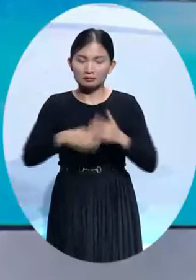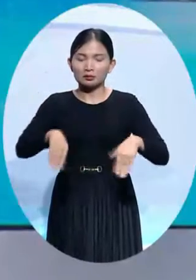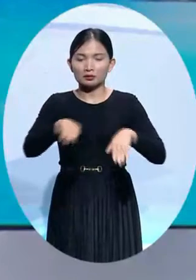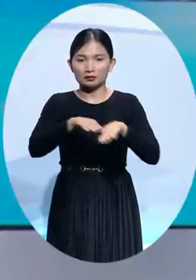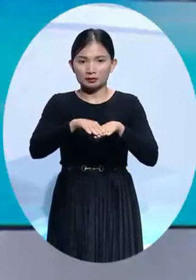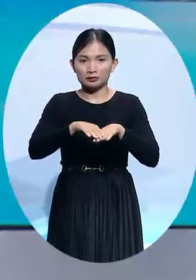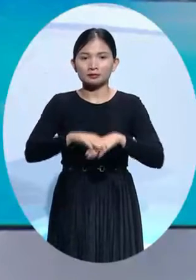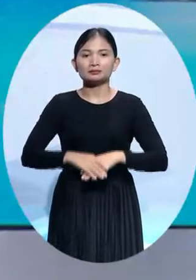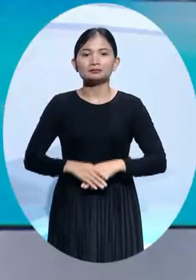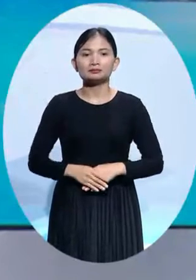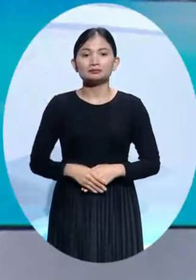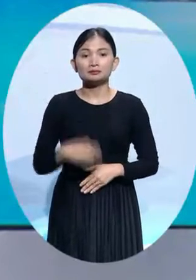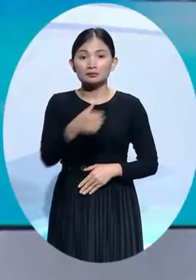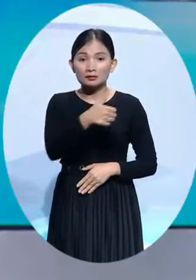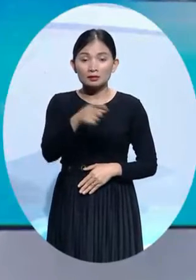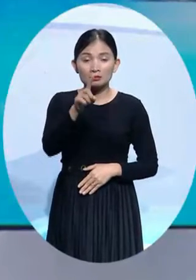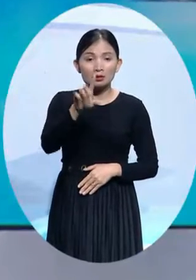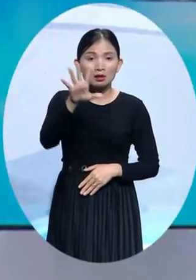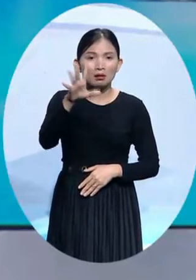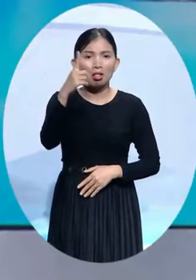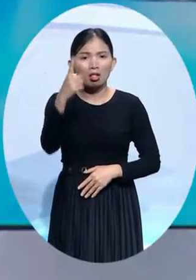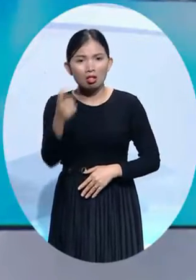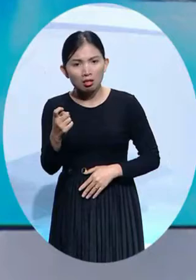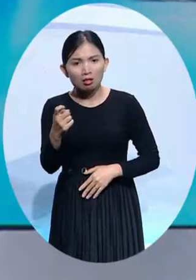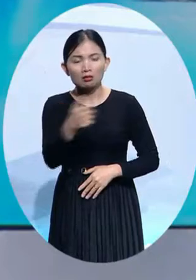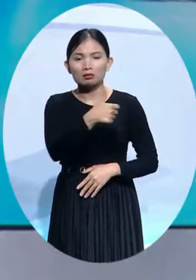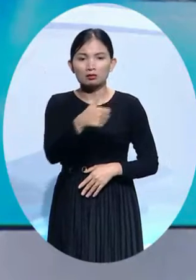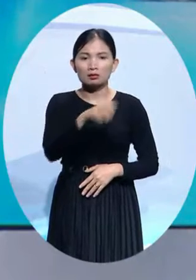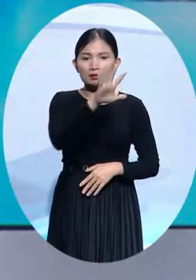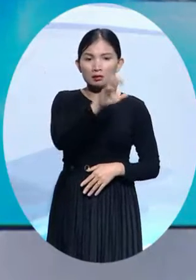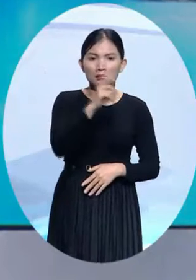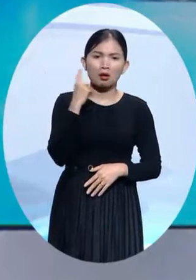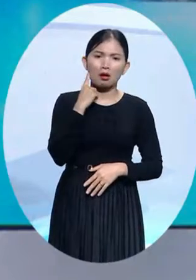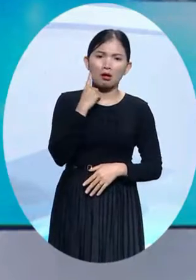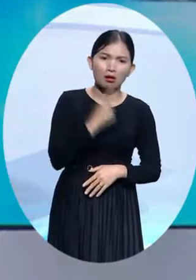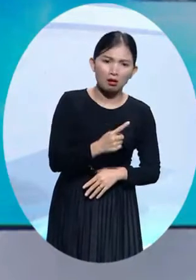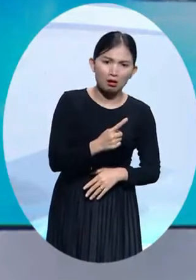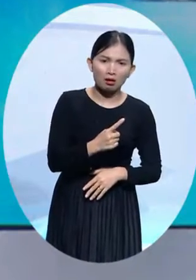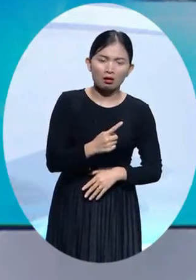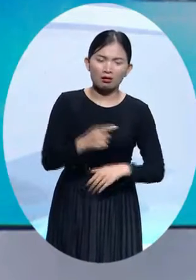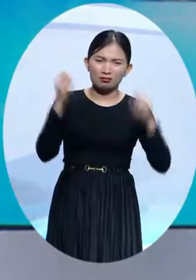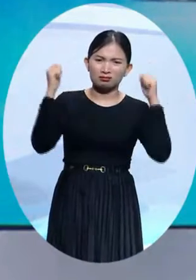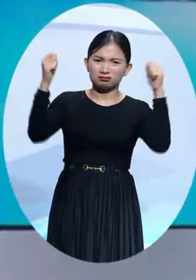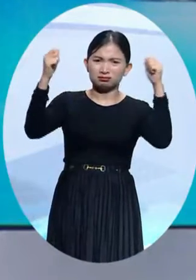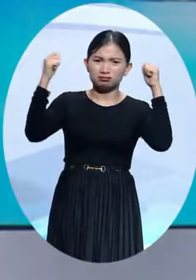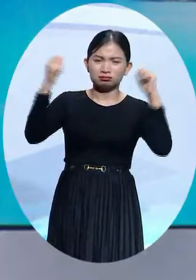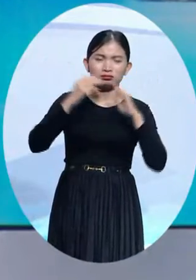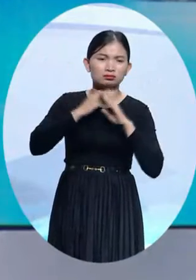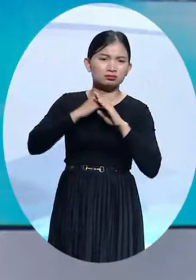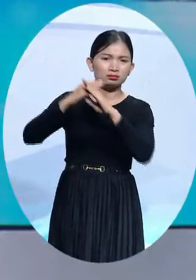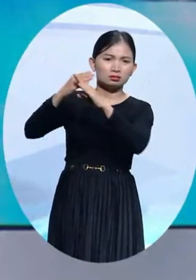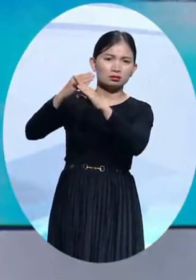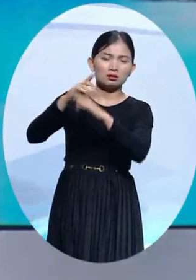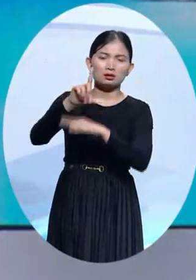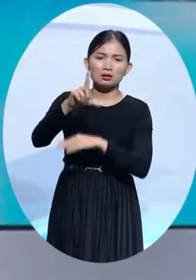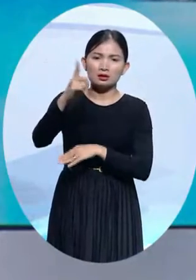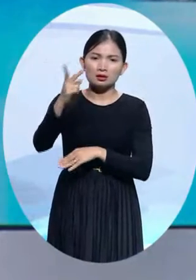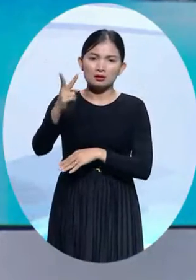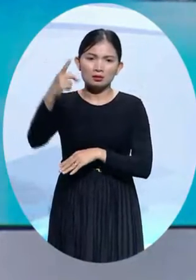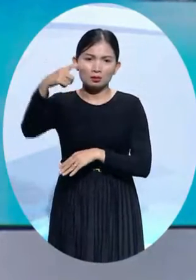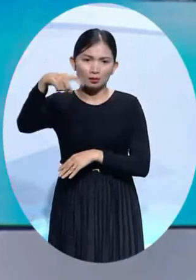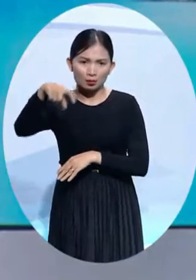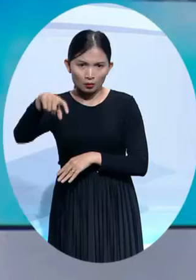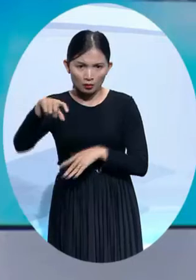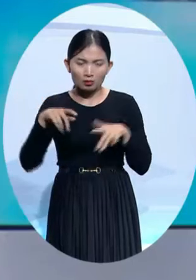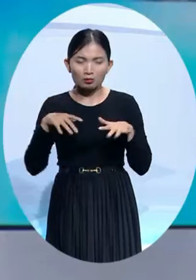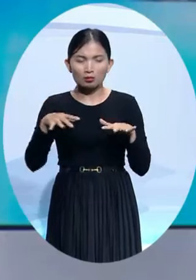Ít nhất 15 người đã thiệt mạng và hơn 50 người bị thương trong các cuộc biểu tình chống Liên Hiệp Quốc ở miền đông nước Cộng hòa Dân chủ Congo